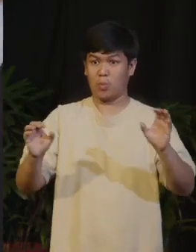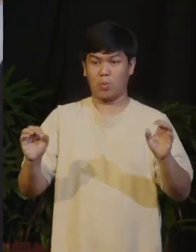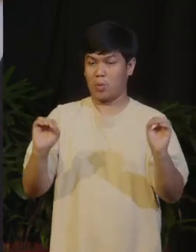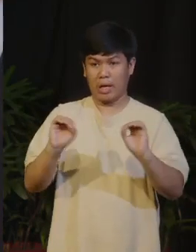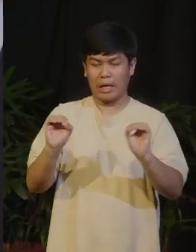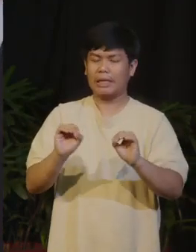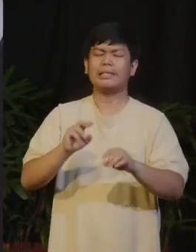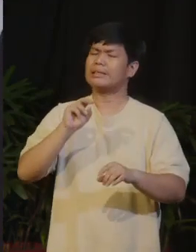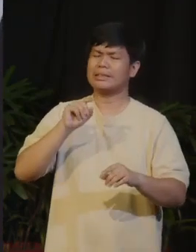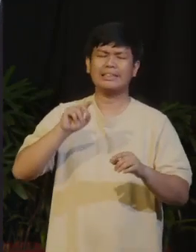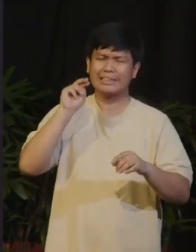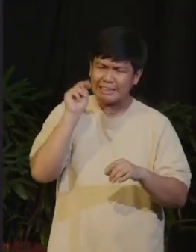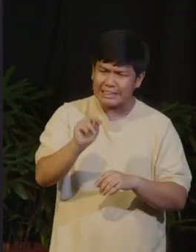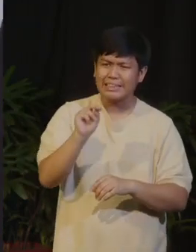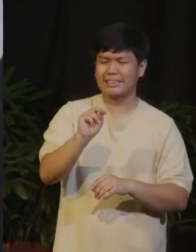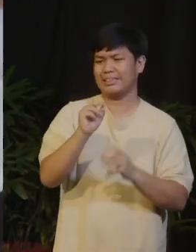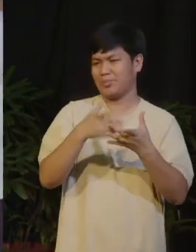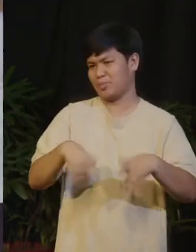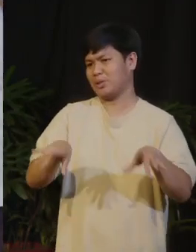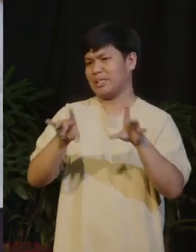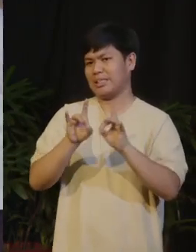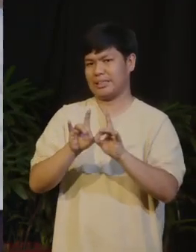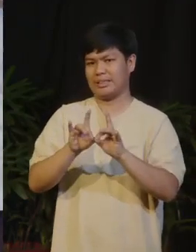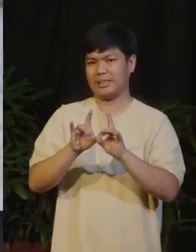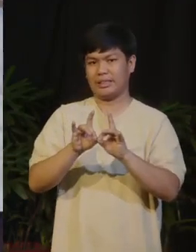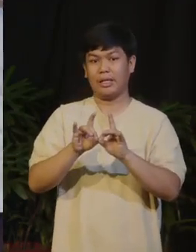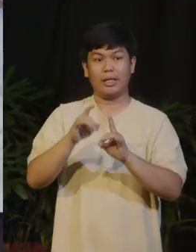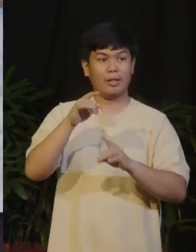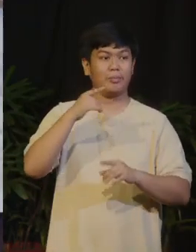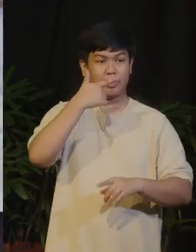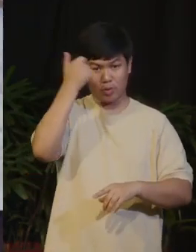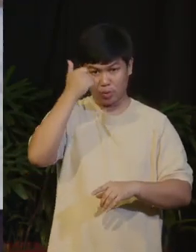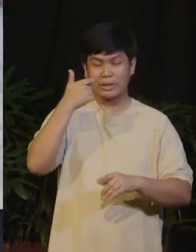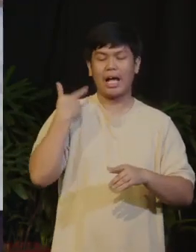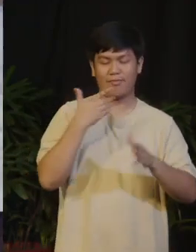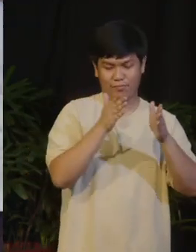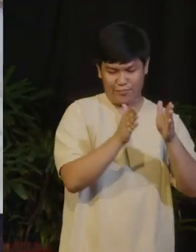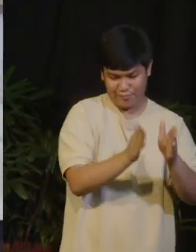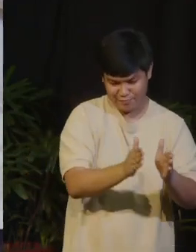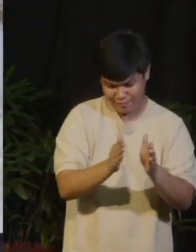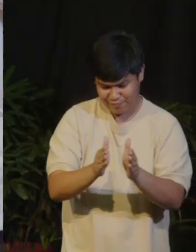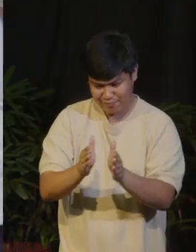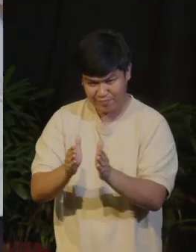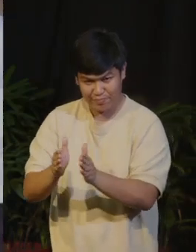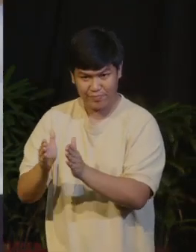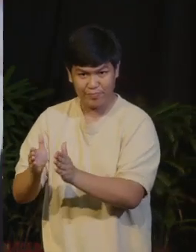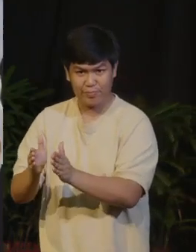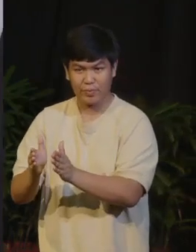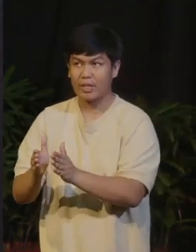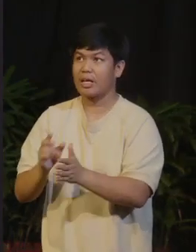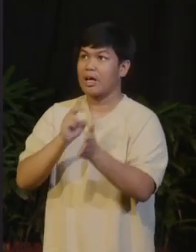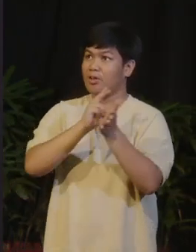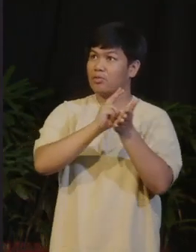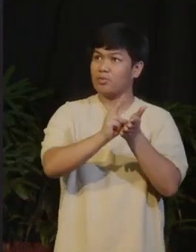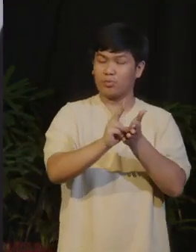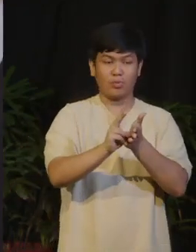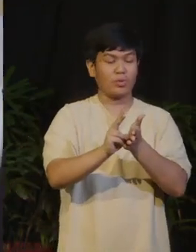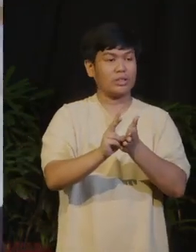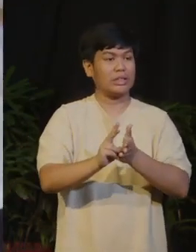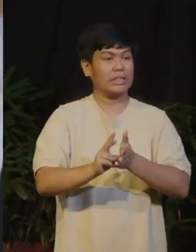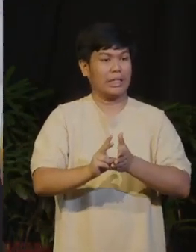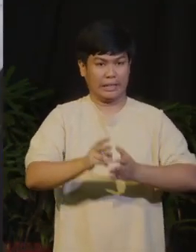sitwasyon. Kasi alam nyo, itong verse na ating binasa ngayon, yung judge not and you will not be